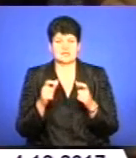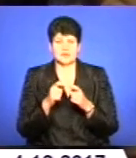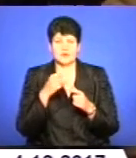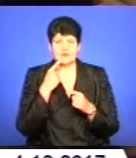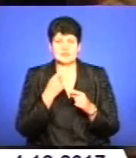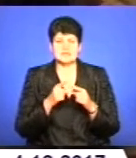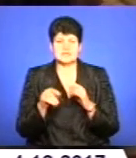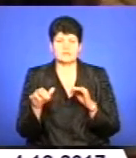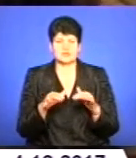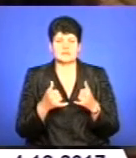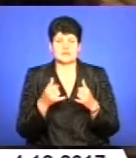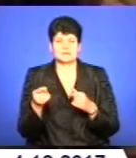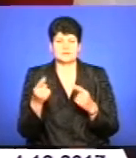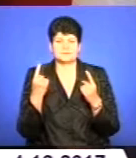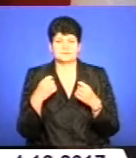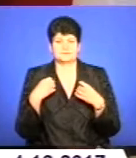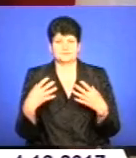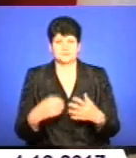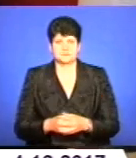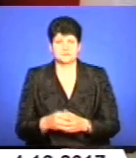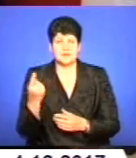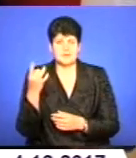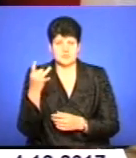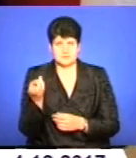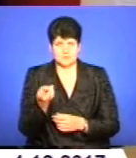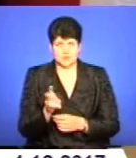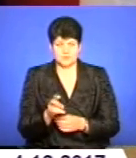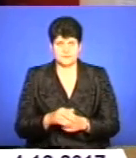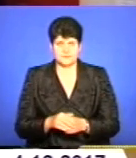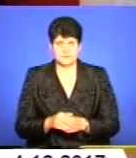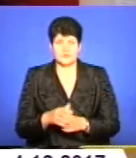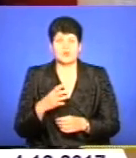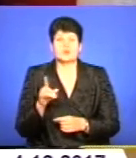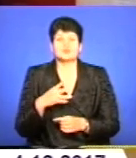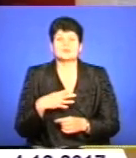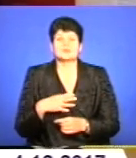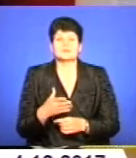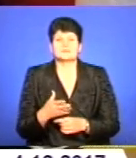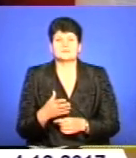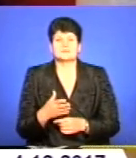для Тернополя – справжнє свято. Вперше прийшов так. Очікування від